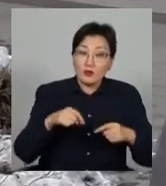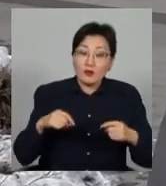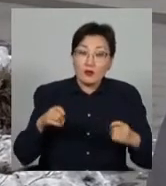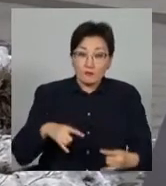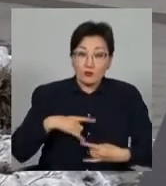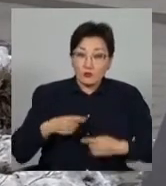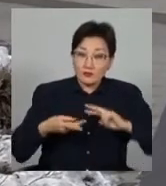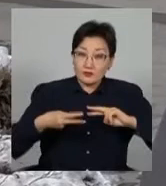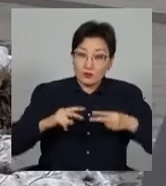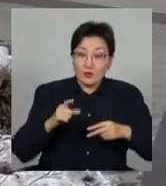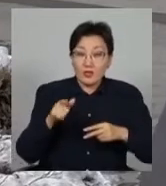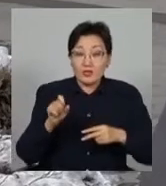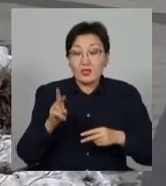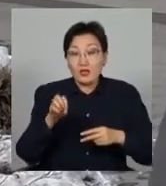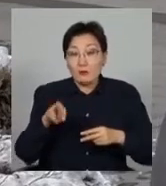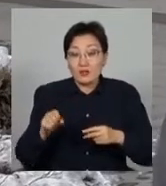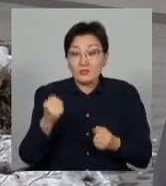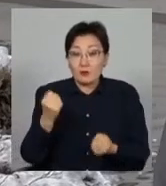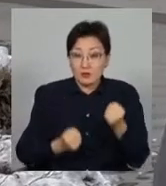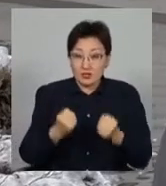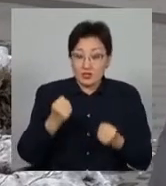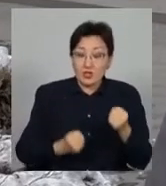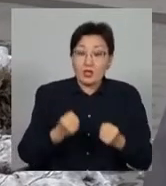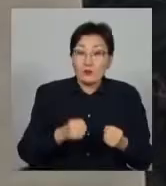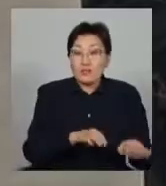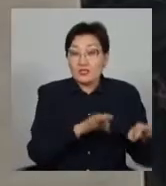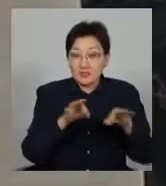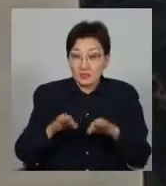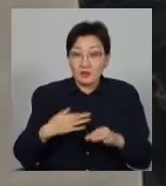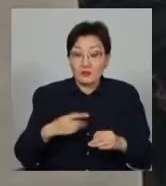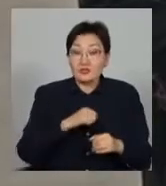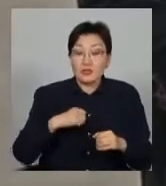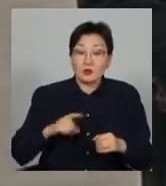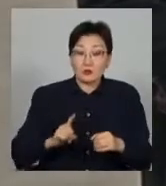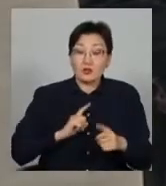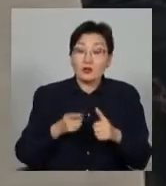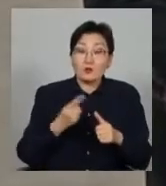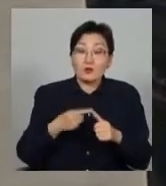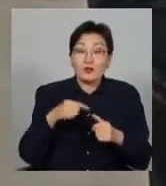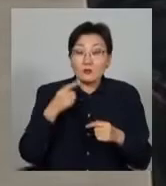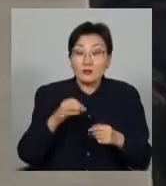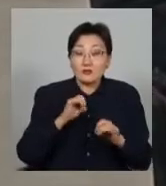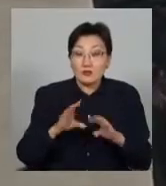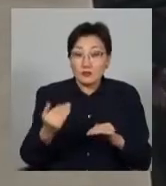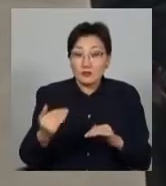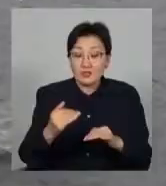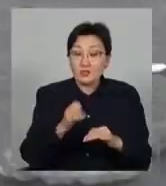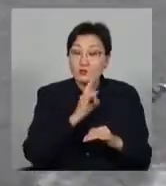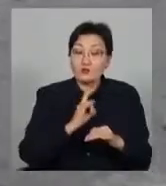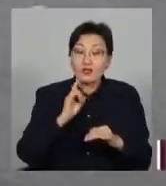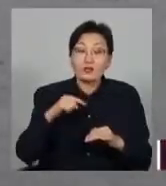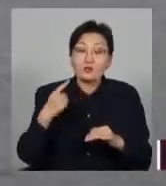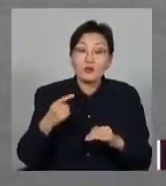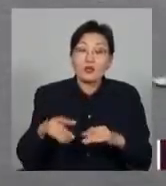формаларыңның бәрін шешіп КамАЗбен келіңдерсіңдер деп акиматтан өзіміз күтіп аламыз деп. Ал өз атын жария етпеуін сұрап сұхбат берген мына бір